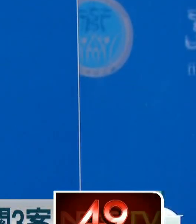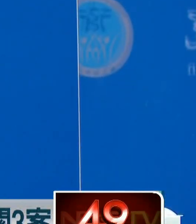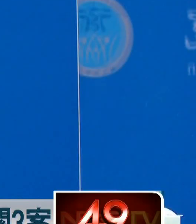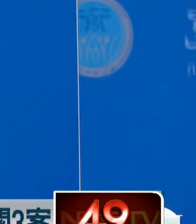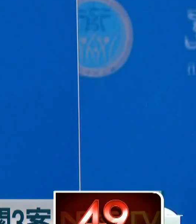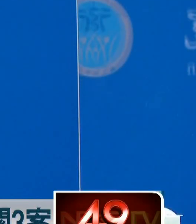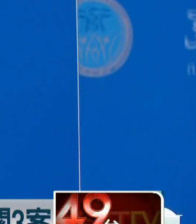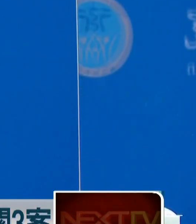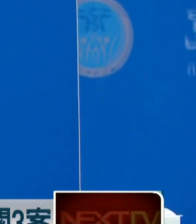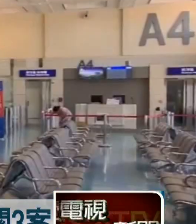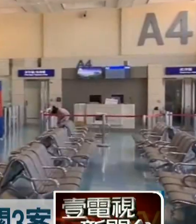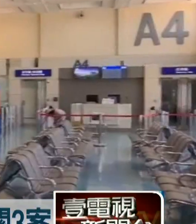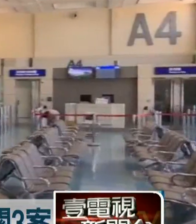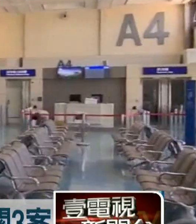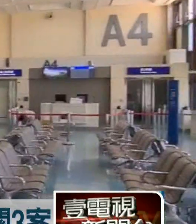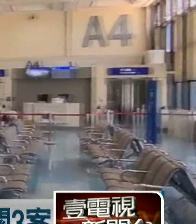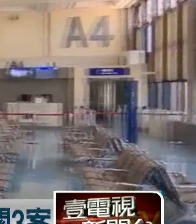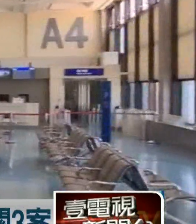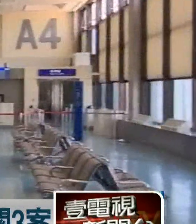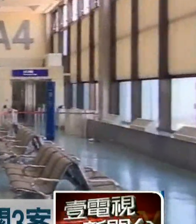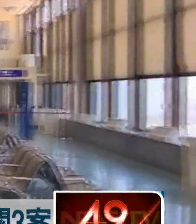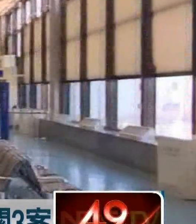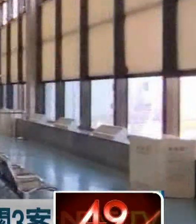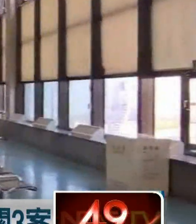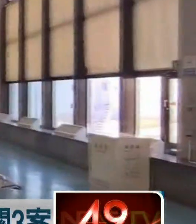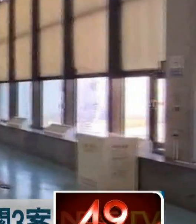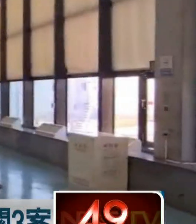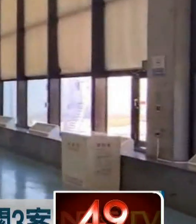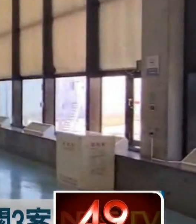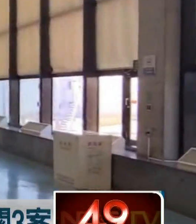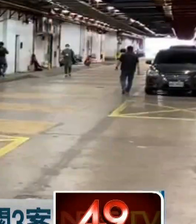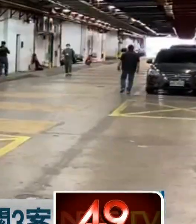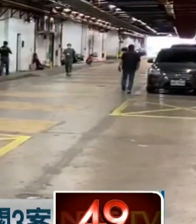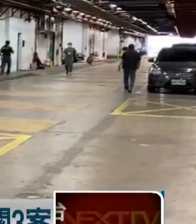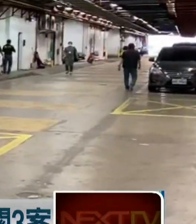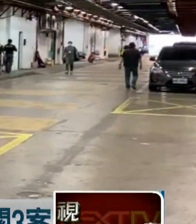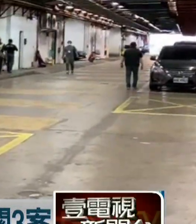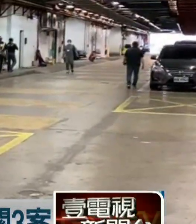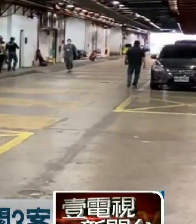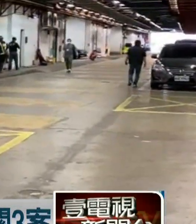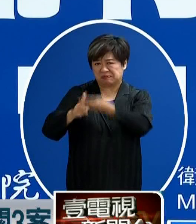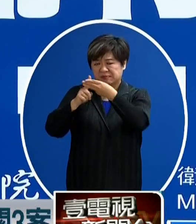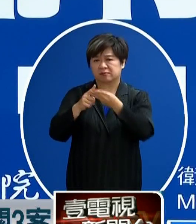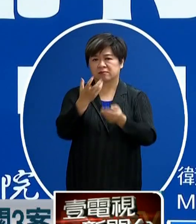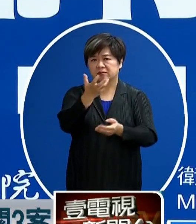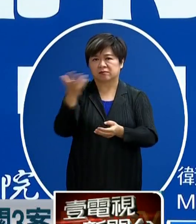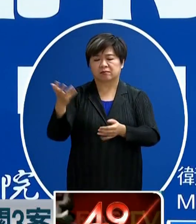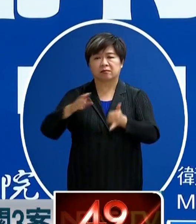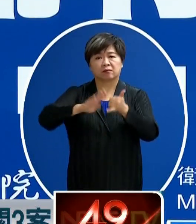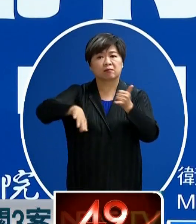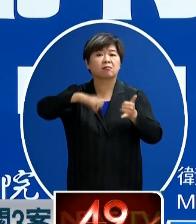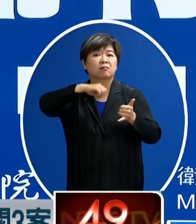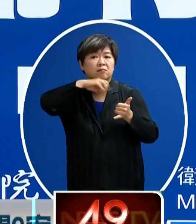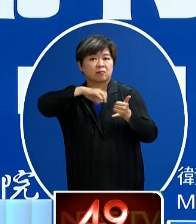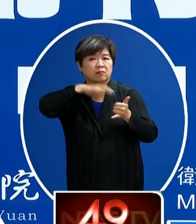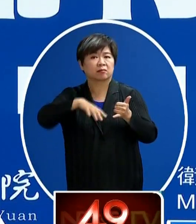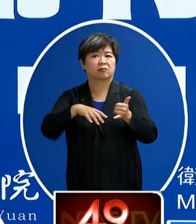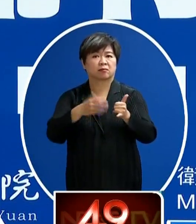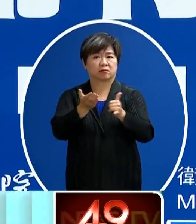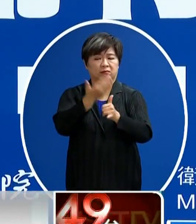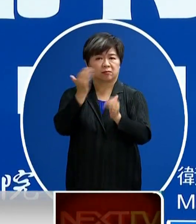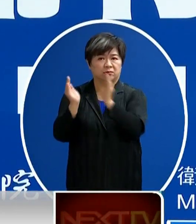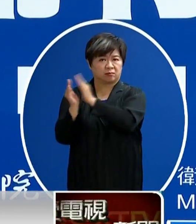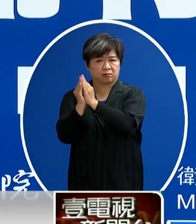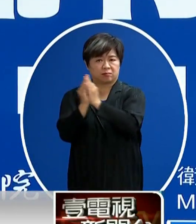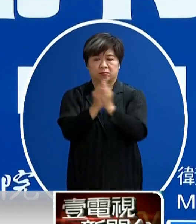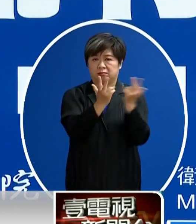天本土再加零，感染源还不明的桃琴员工确诊个案定序也出炉。 屏东还有这个桃园